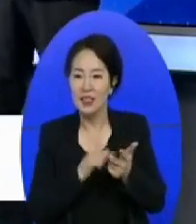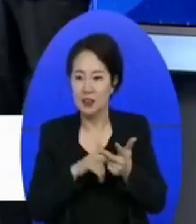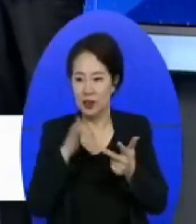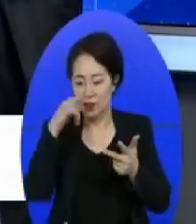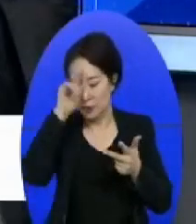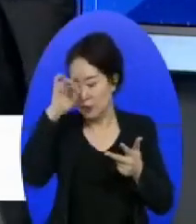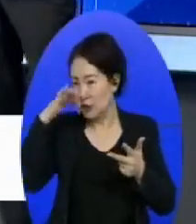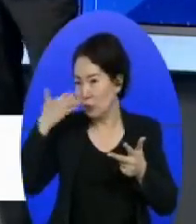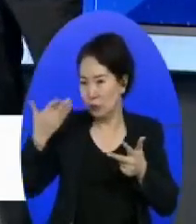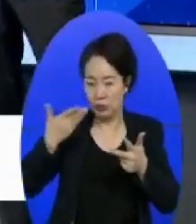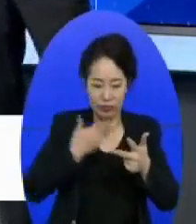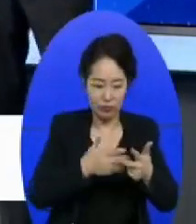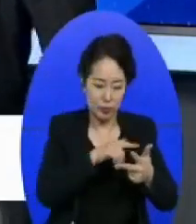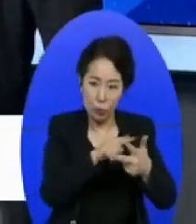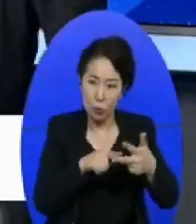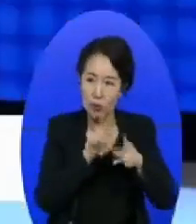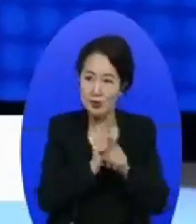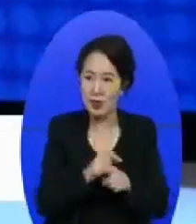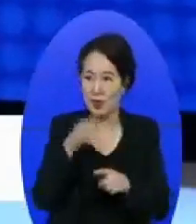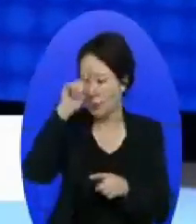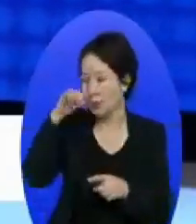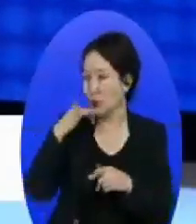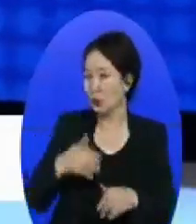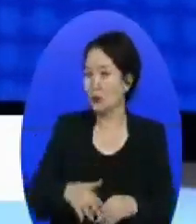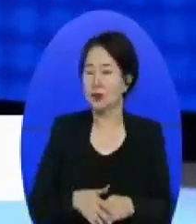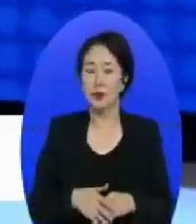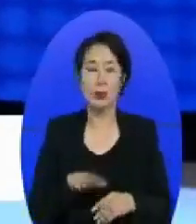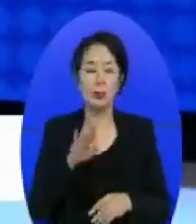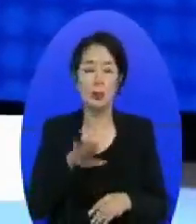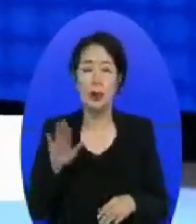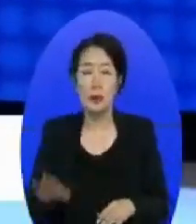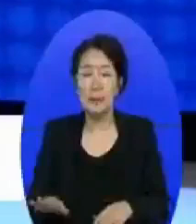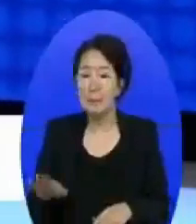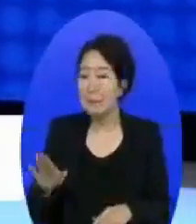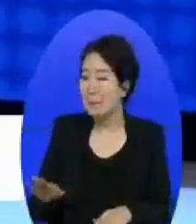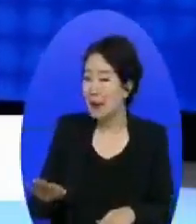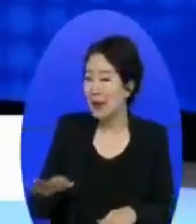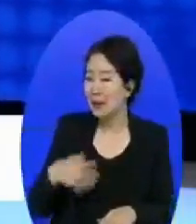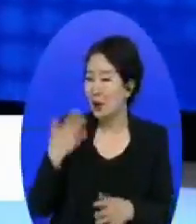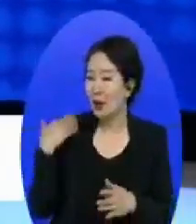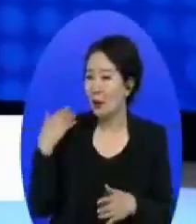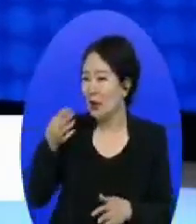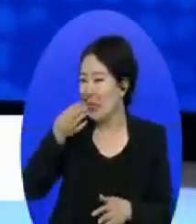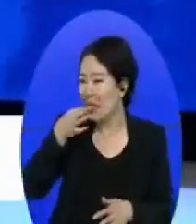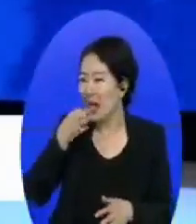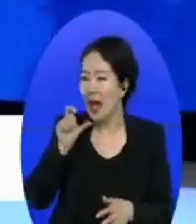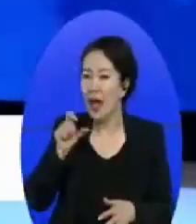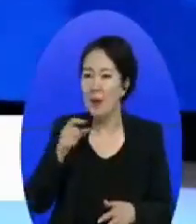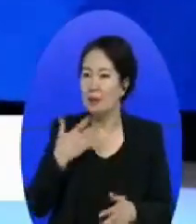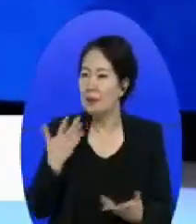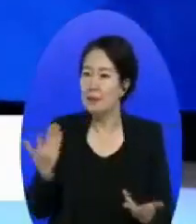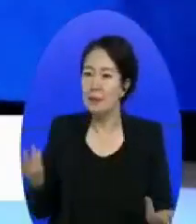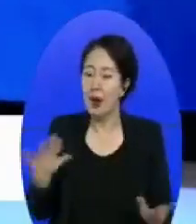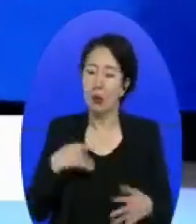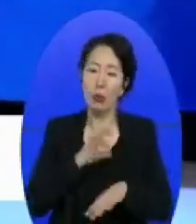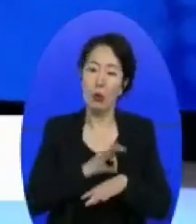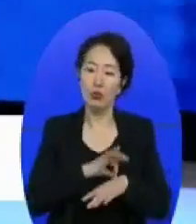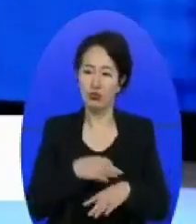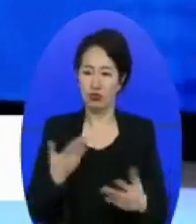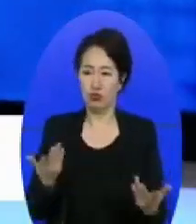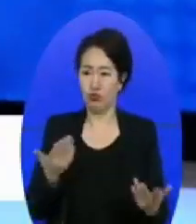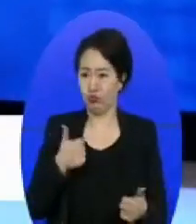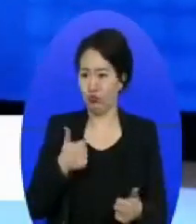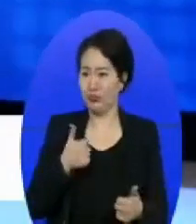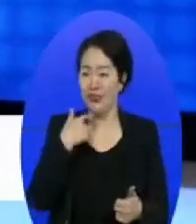маа. Ер нь зарим хүмүүс ярьдаг шүү дээ. Багтаа бид нар ямар нэгэн нэмэлт амин дэм хэрглэж байгаагүй ч гэдэг юм уу тий. Тэгсэн хэрнээ ямар ч өвчин тусдаггүй байсан